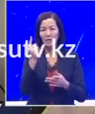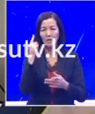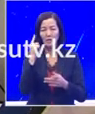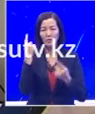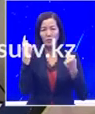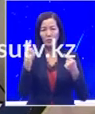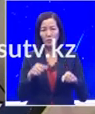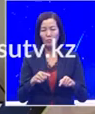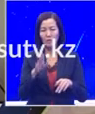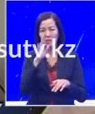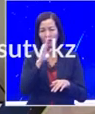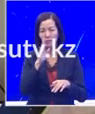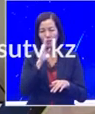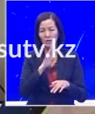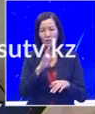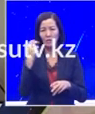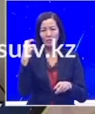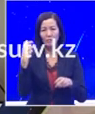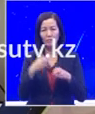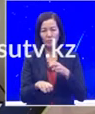төмен нашарлаған балалардың диагнозын